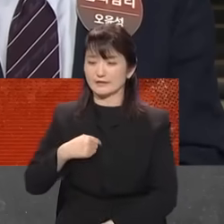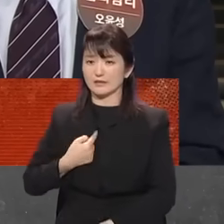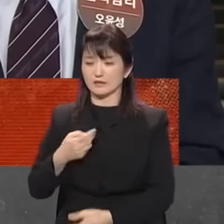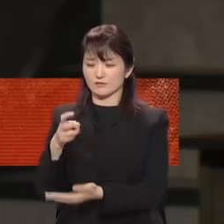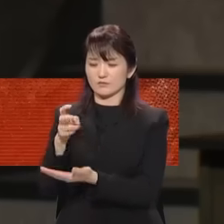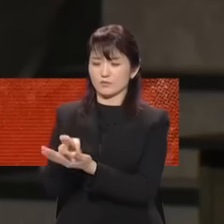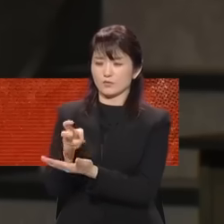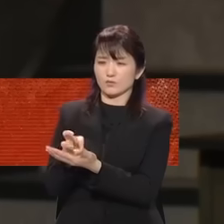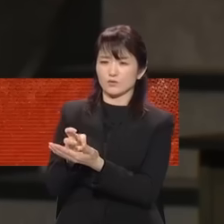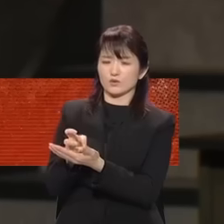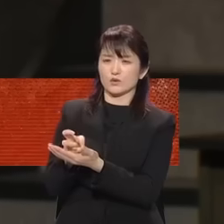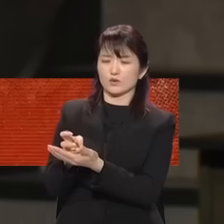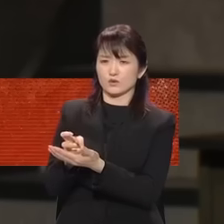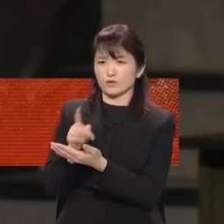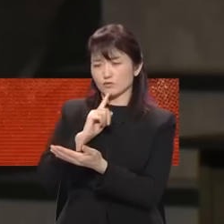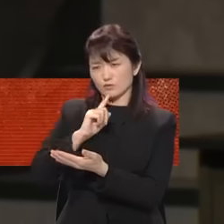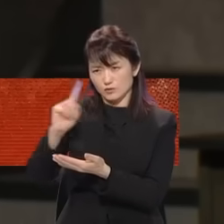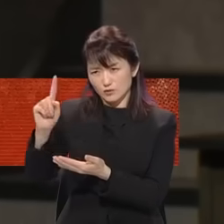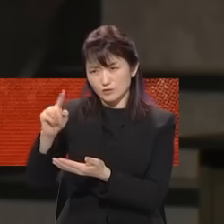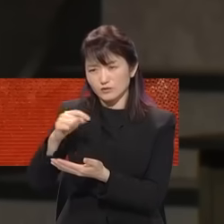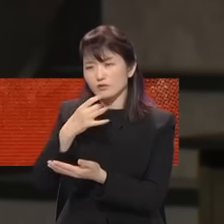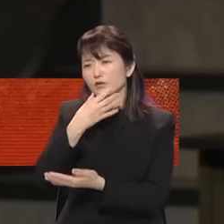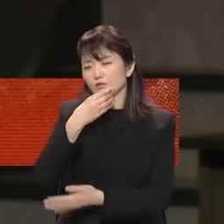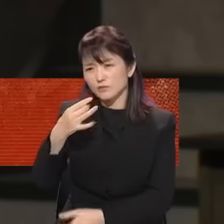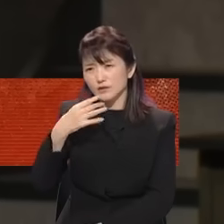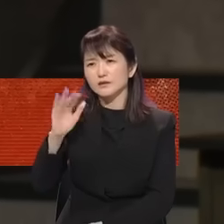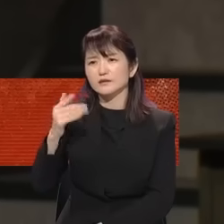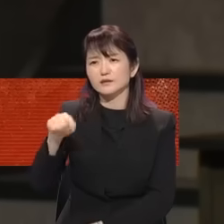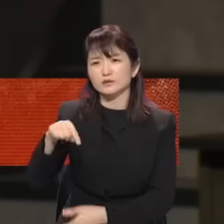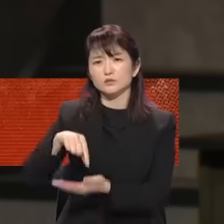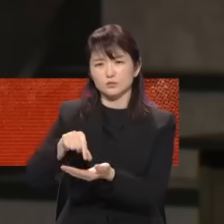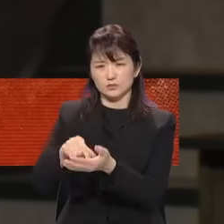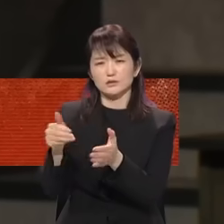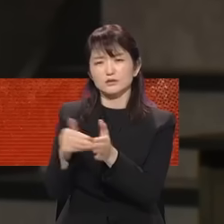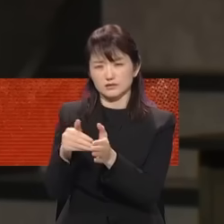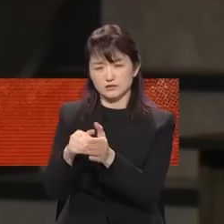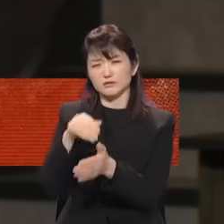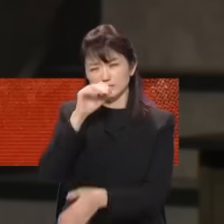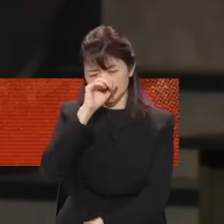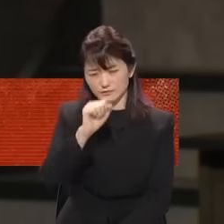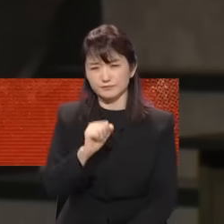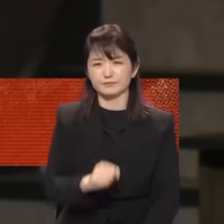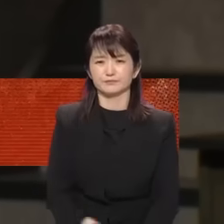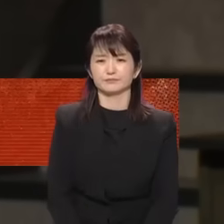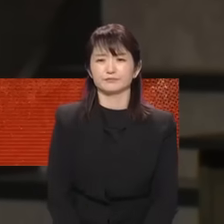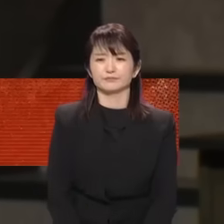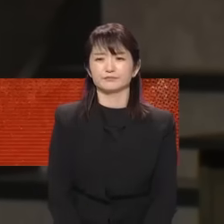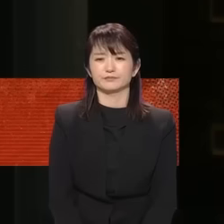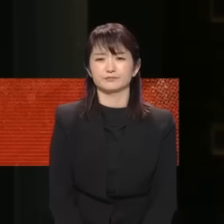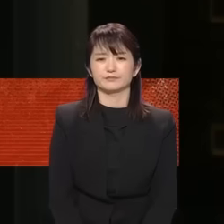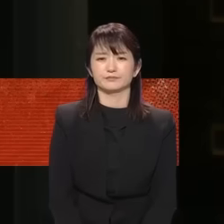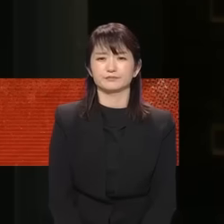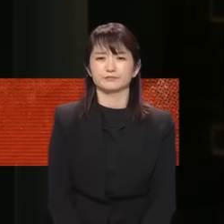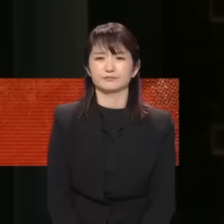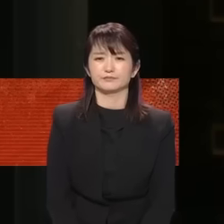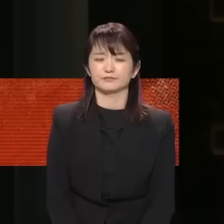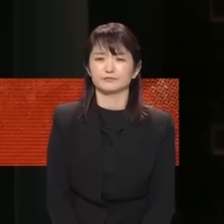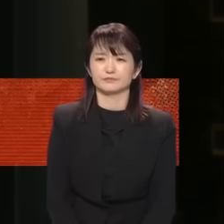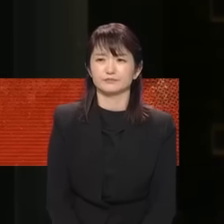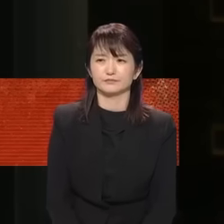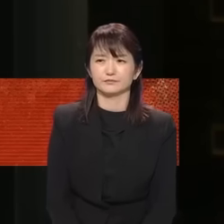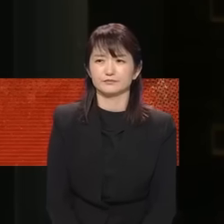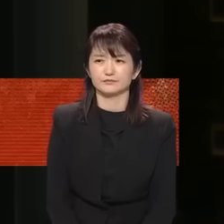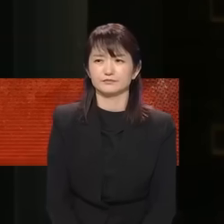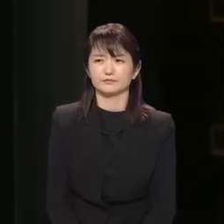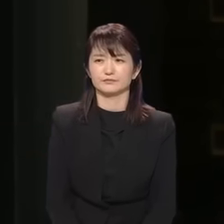받아서 상당히 불행하게 되니까이 정도 선에서 그만두시는 것이 좋지 않을까라고 생각이 듭니다 좋습니다 아